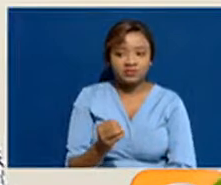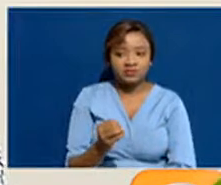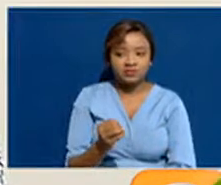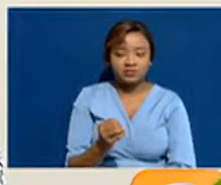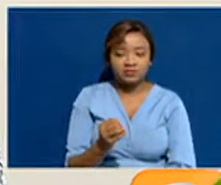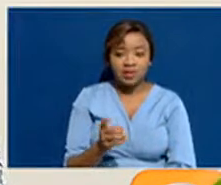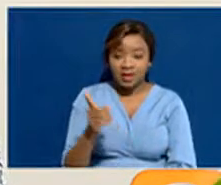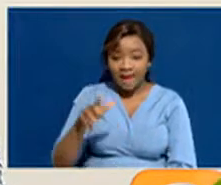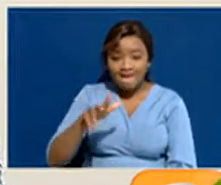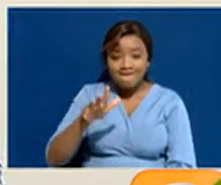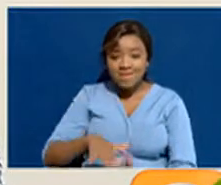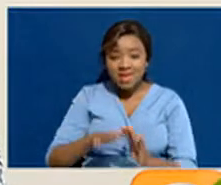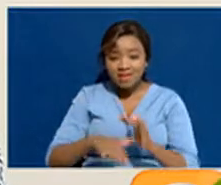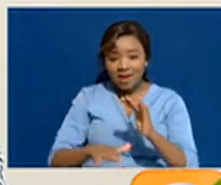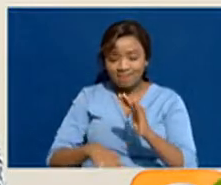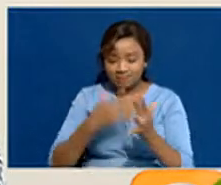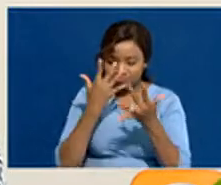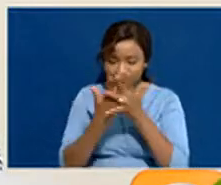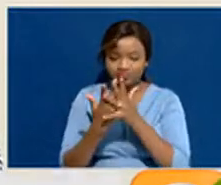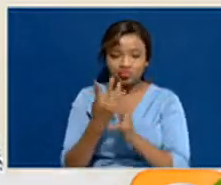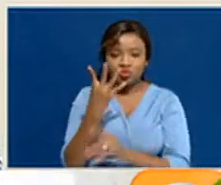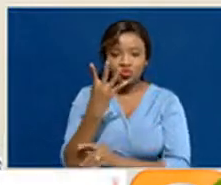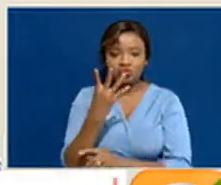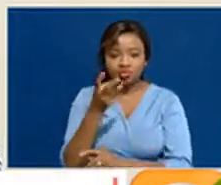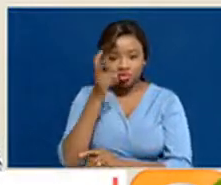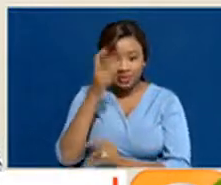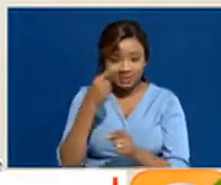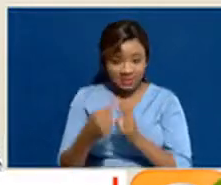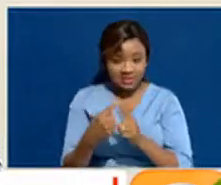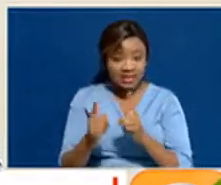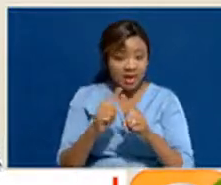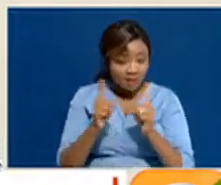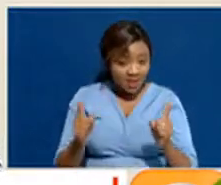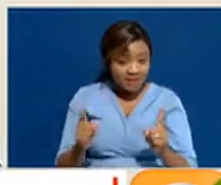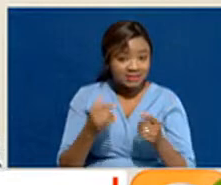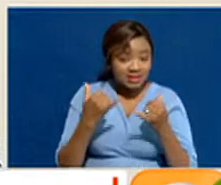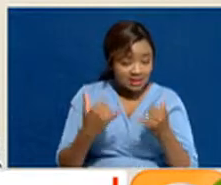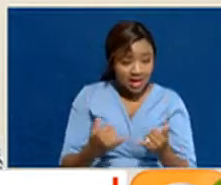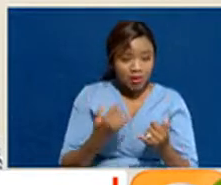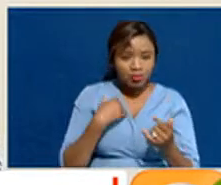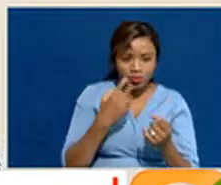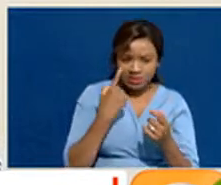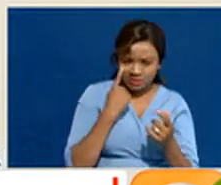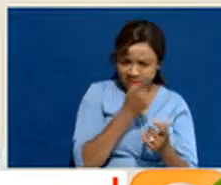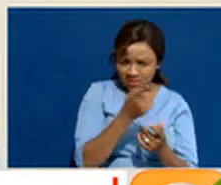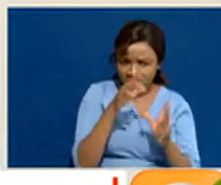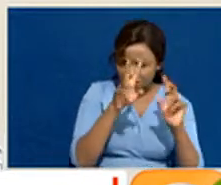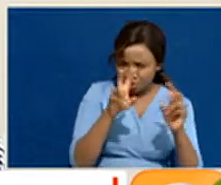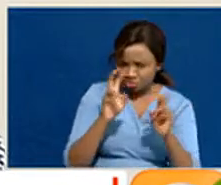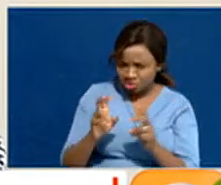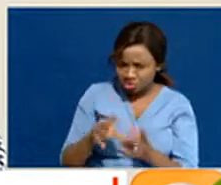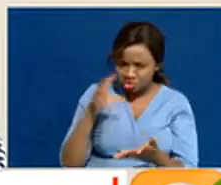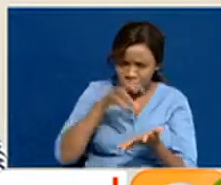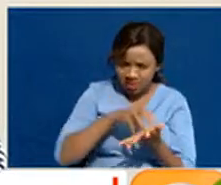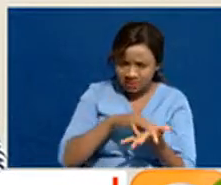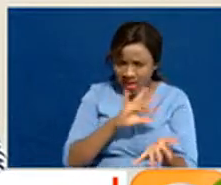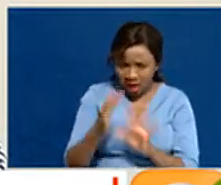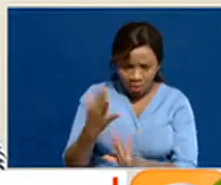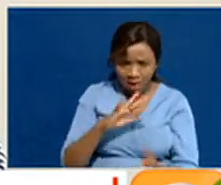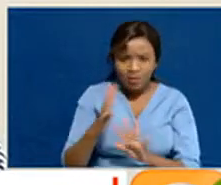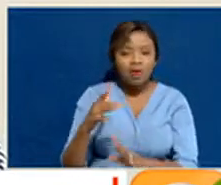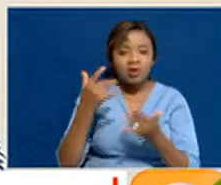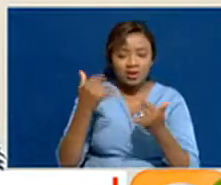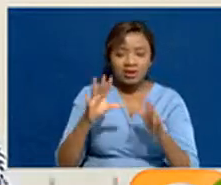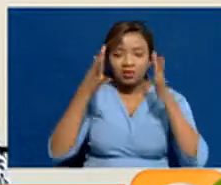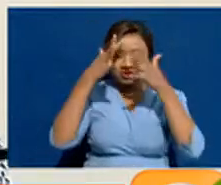minimum sentence of 20 years. Given the circumstances and issues discussed as above, it is only just that the court hands down a